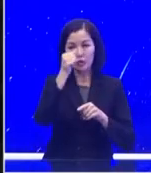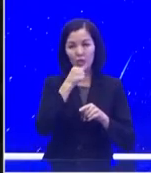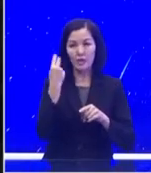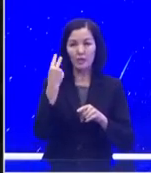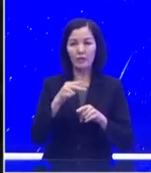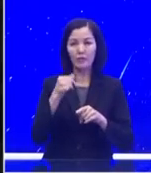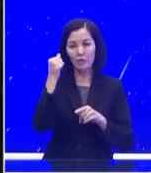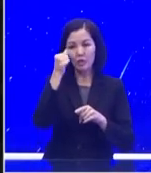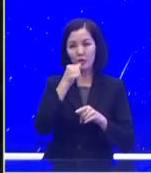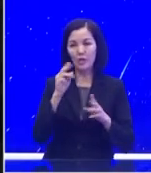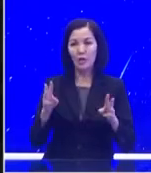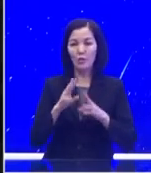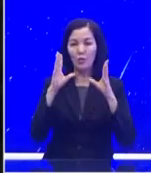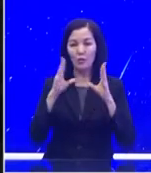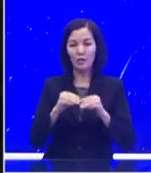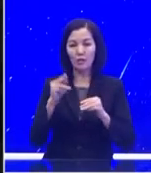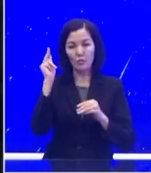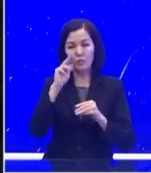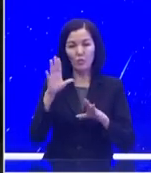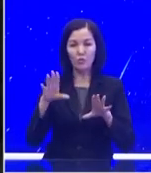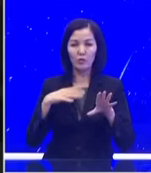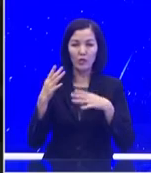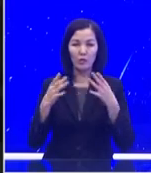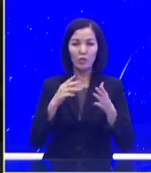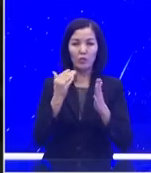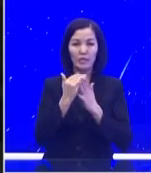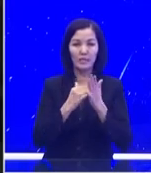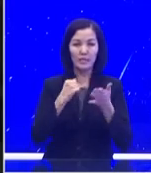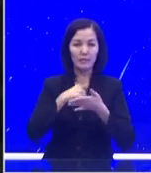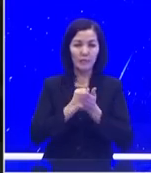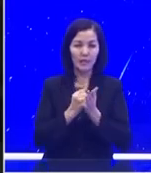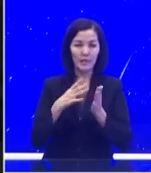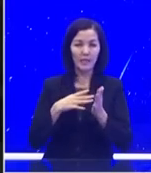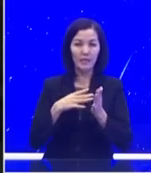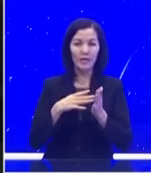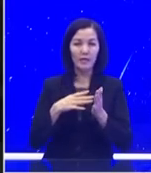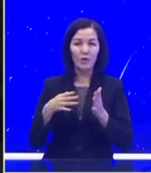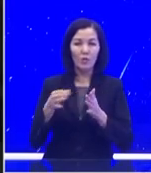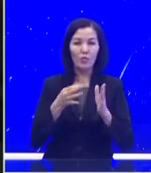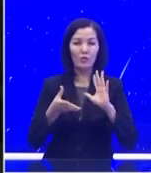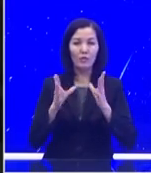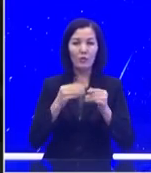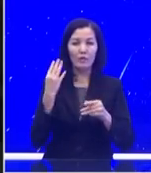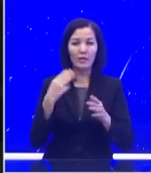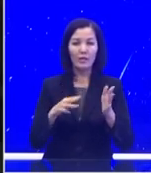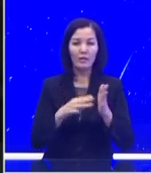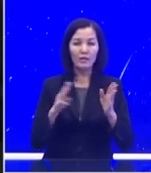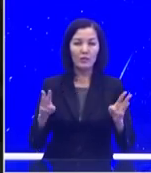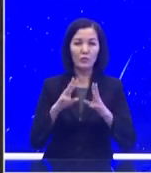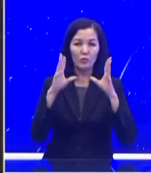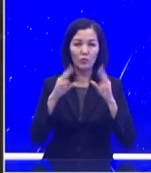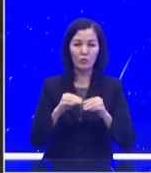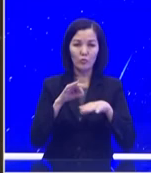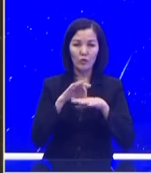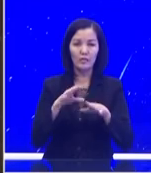20 жылға өрт тактикалық жаттығулар кестесі бекітілген. Осы кестеге сәйкес облыс аумағында 48 өрт тактикалық жаттығу